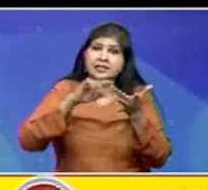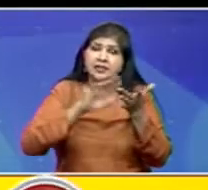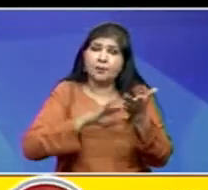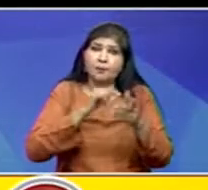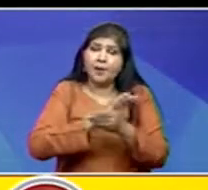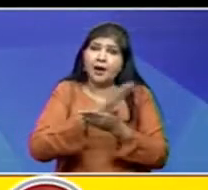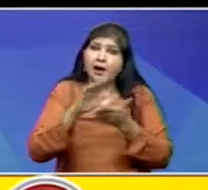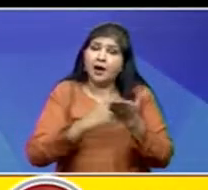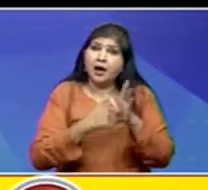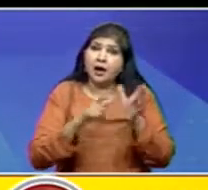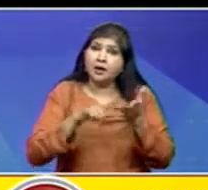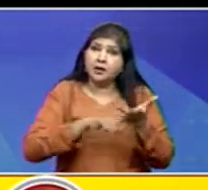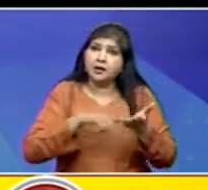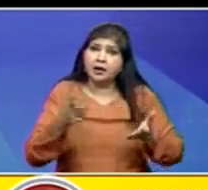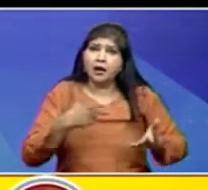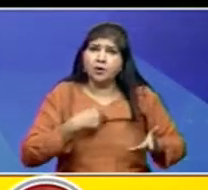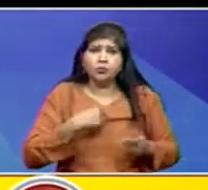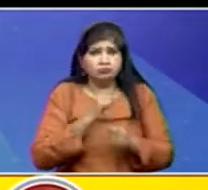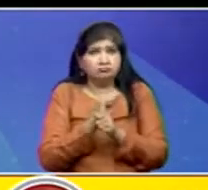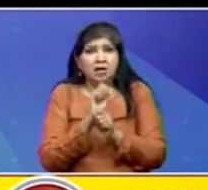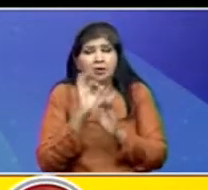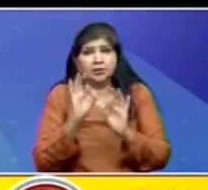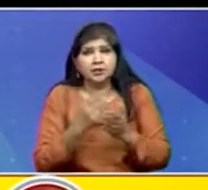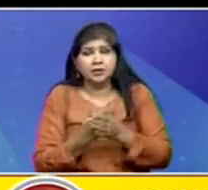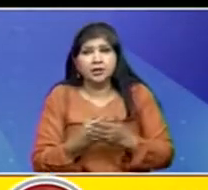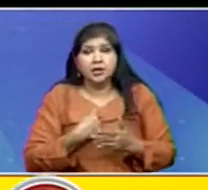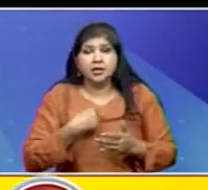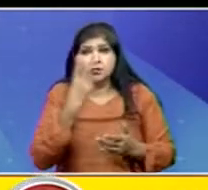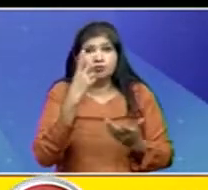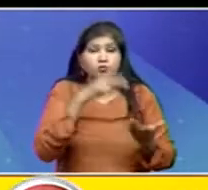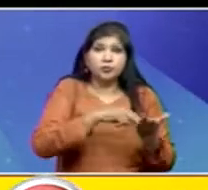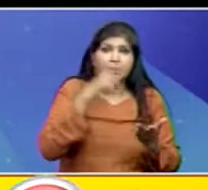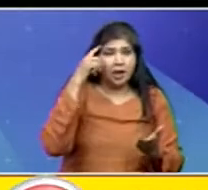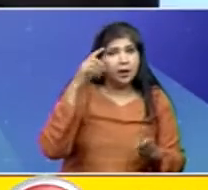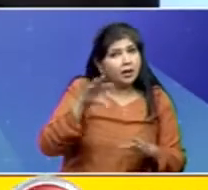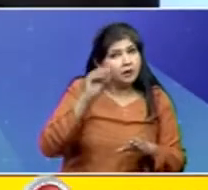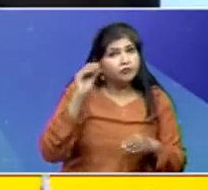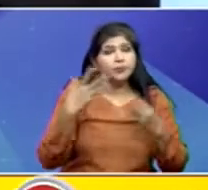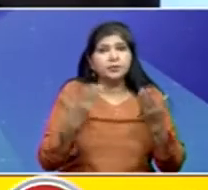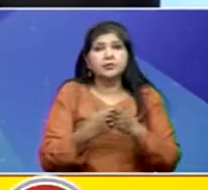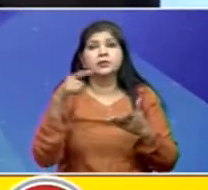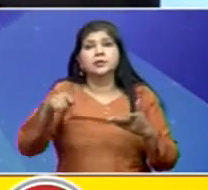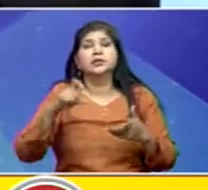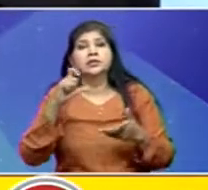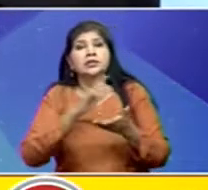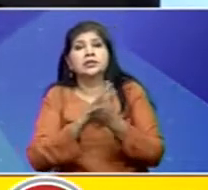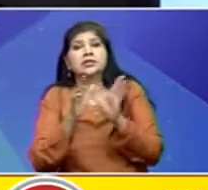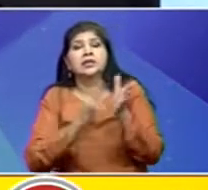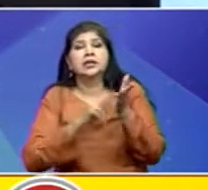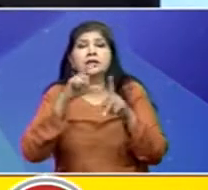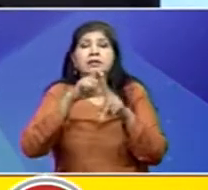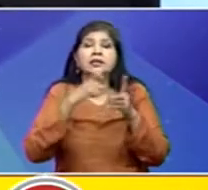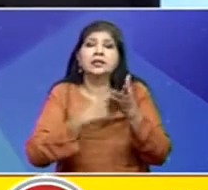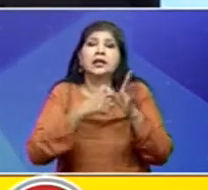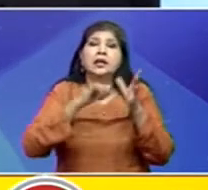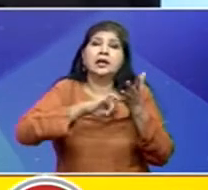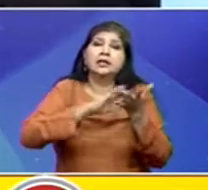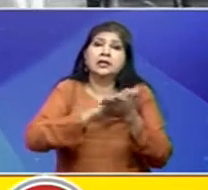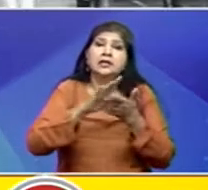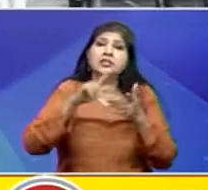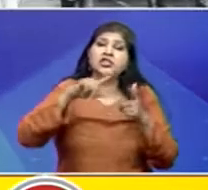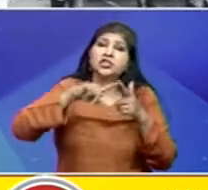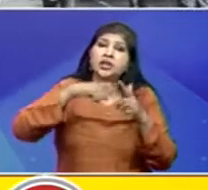लेते थे सार्थक जी को भी इस मिज्यम में आकर ही पता चला कि चंद्रसेखर जी ने 4000